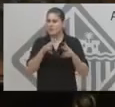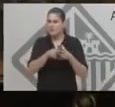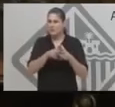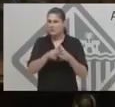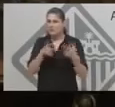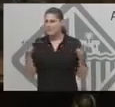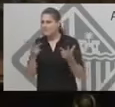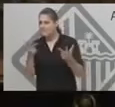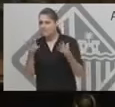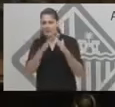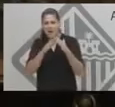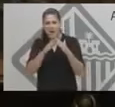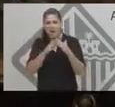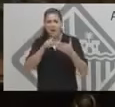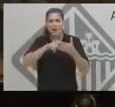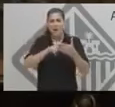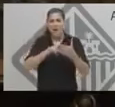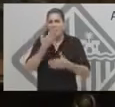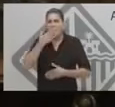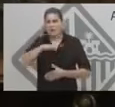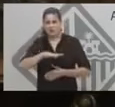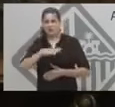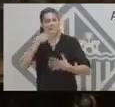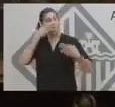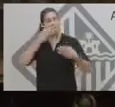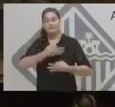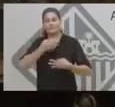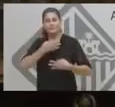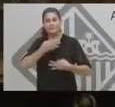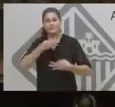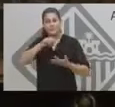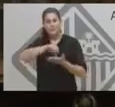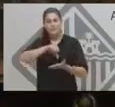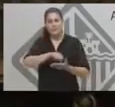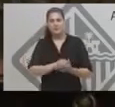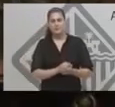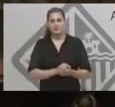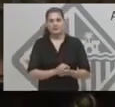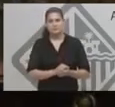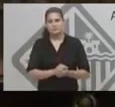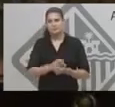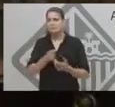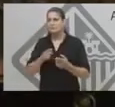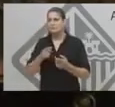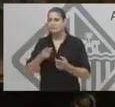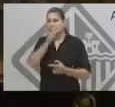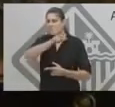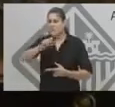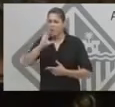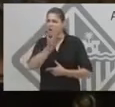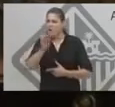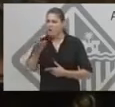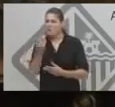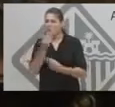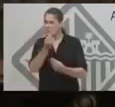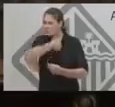accedir a un habitatge a preu assequible, és una realitat a la nostra ciutat. És una dinàmica global que afecta moltes persones de Palma i hem de